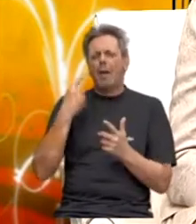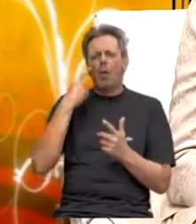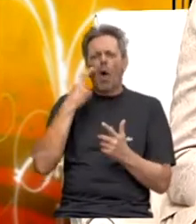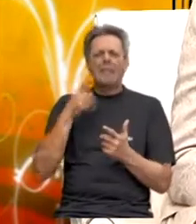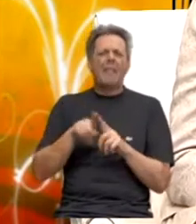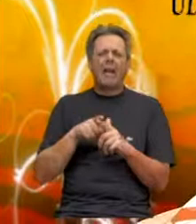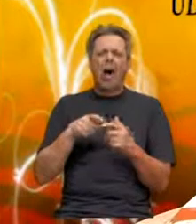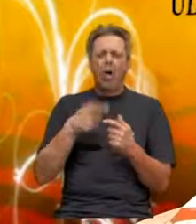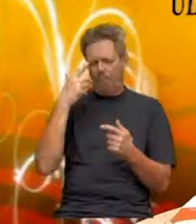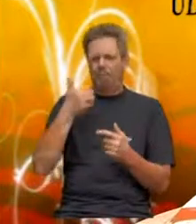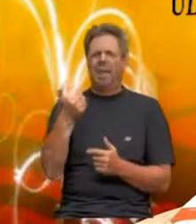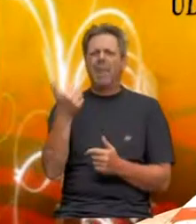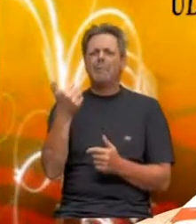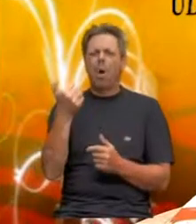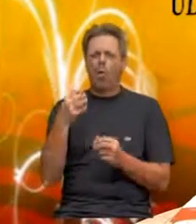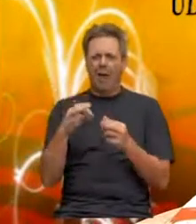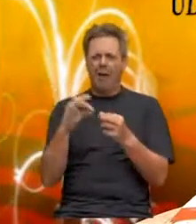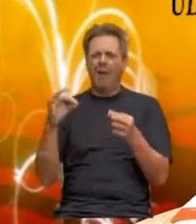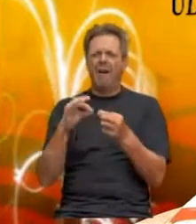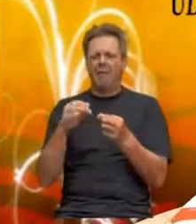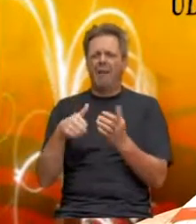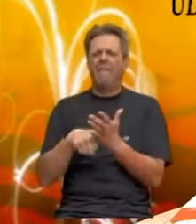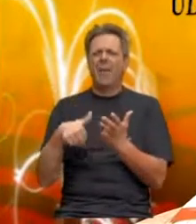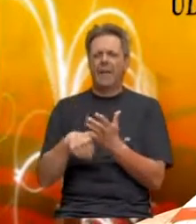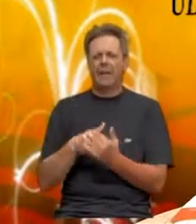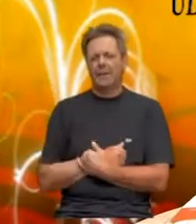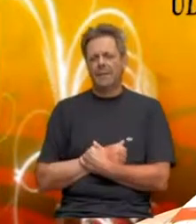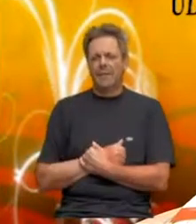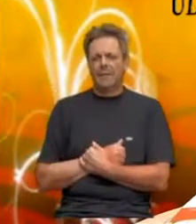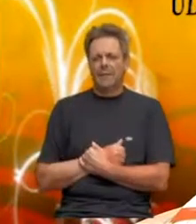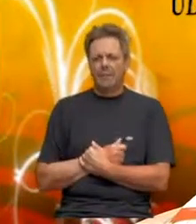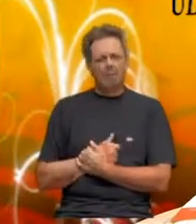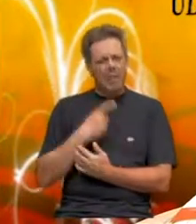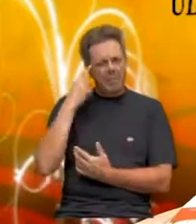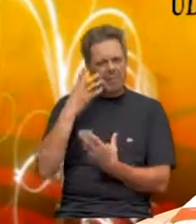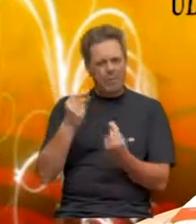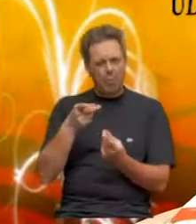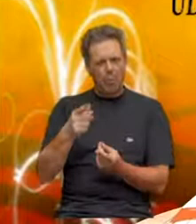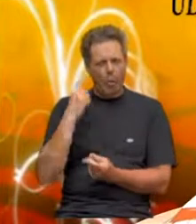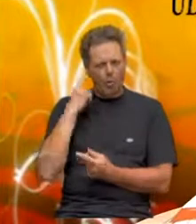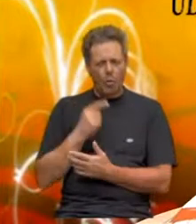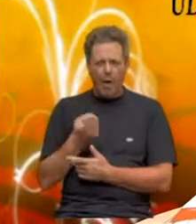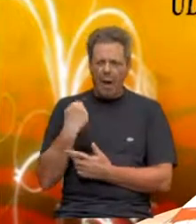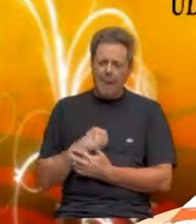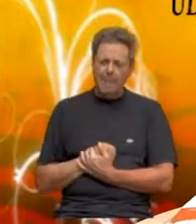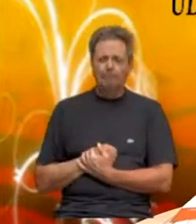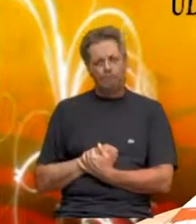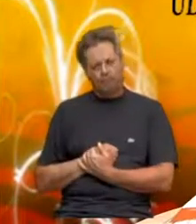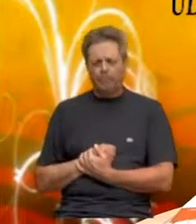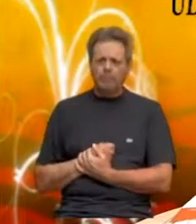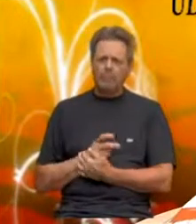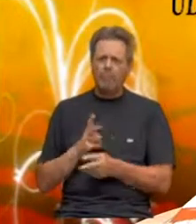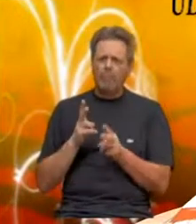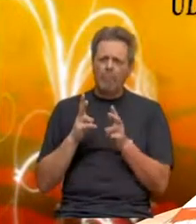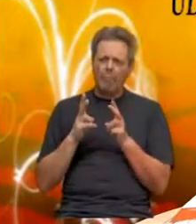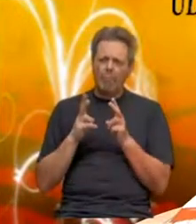kemijski. Eto, dragi gledatelji, ja mislim da ste puno toga čuli, ali ipak bi se mogli